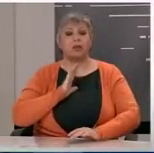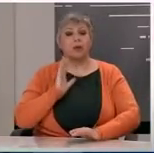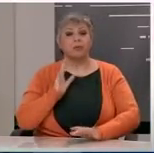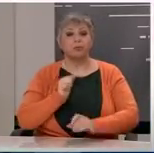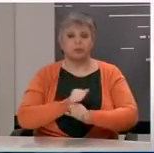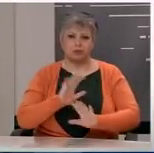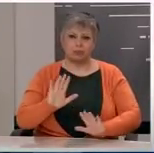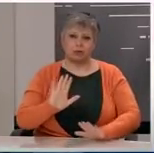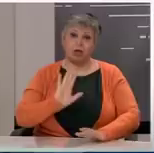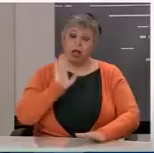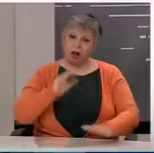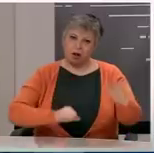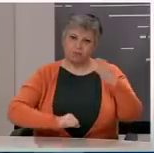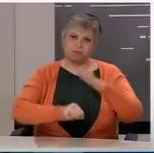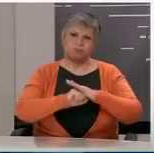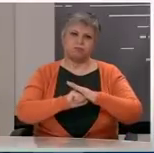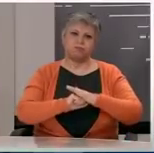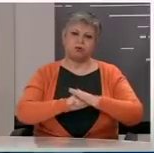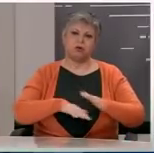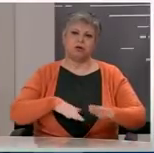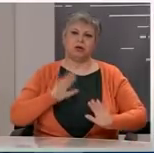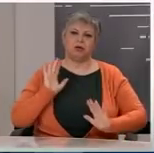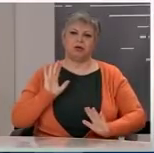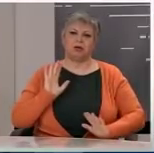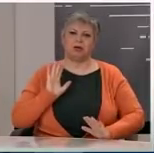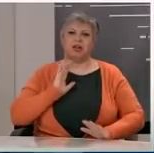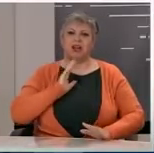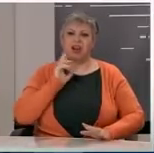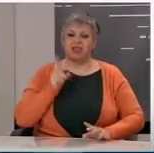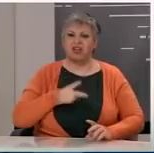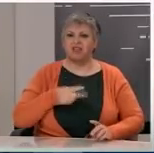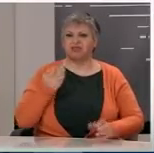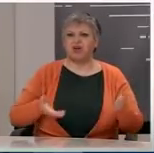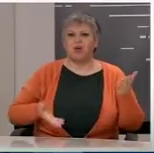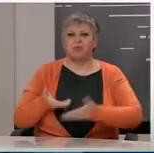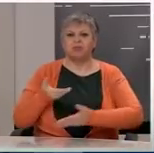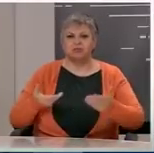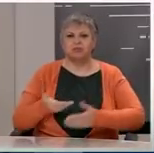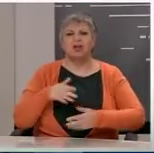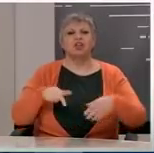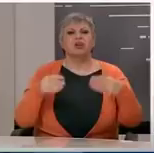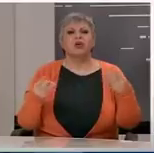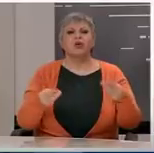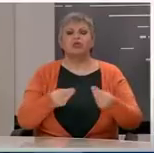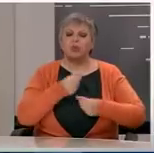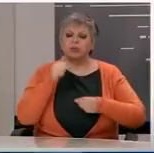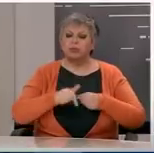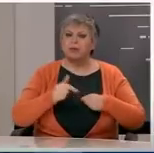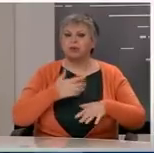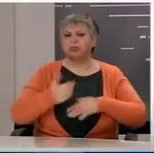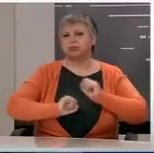Αλλά μέχρι ενός σημείου οι καταγγελίες και ο τρόπος αυτός με τον οποίο